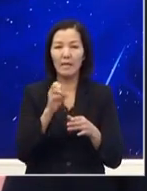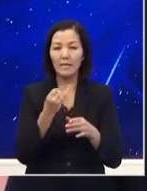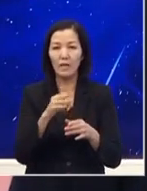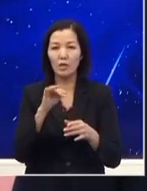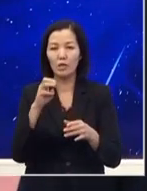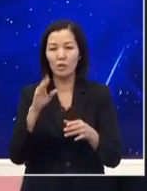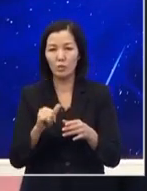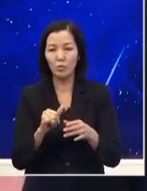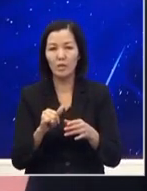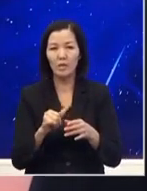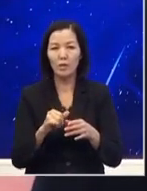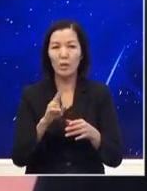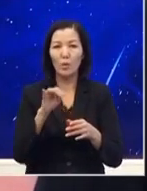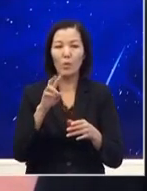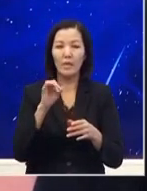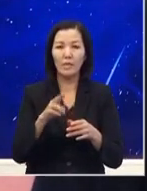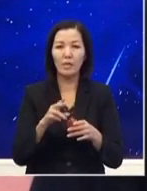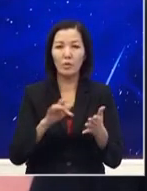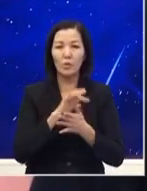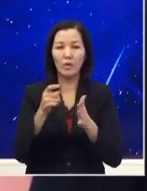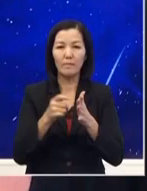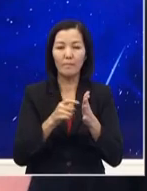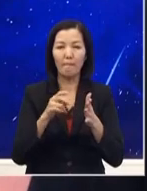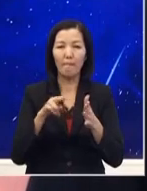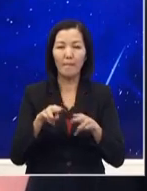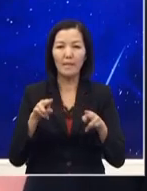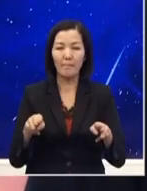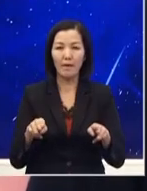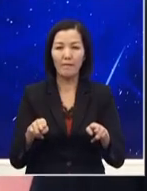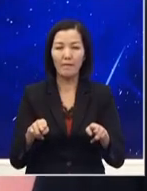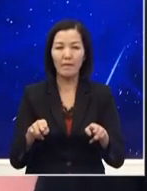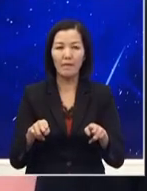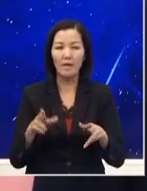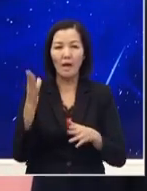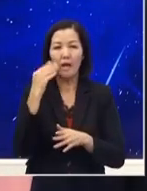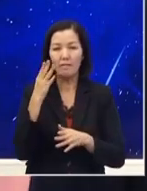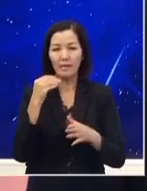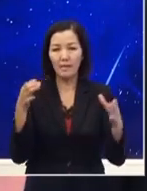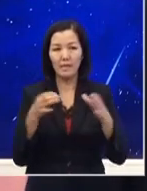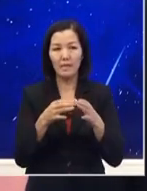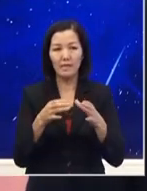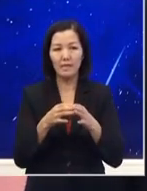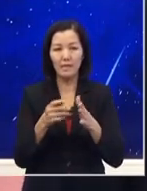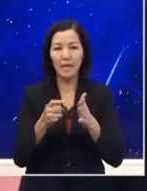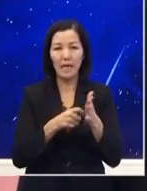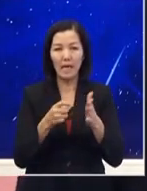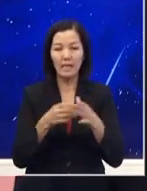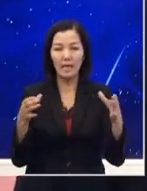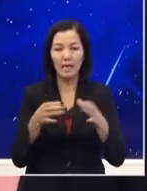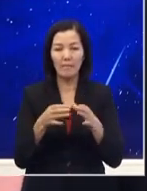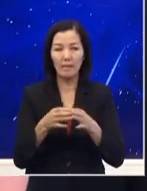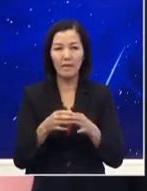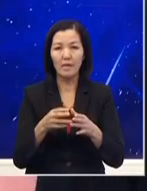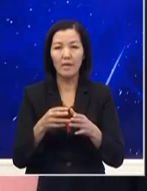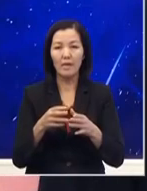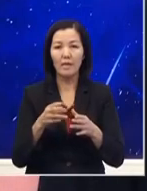ЖТСУ, Куаныш города Петропавловск, Алмата из города Алматы, команда Караганды. И надеемся,